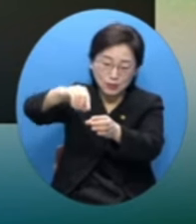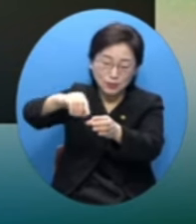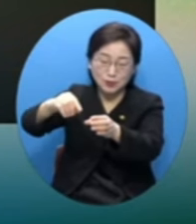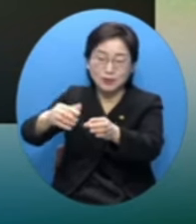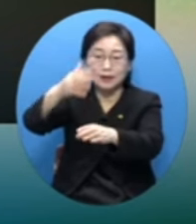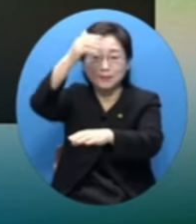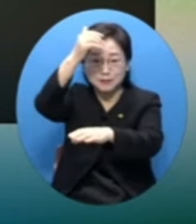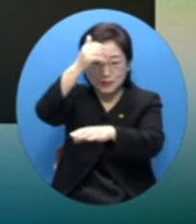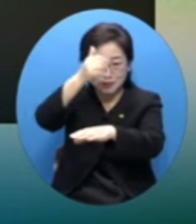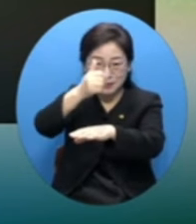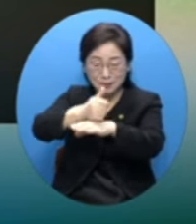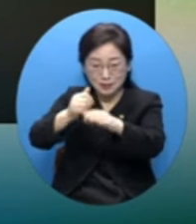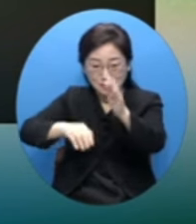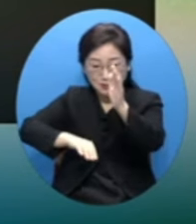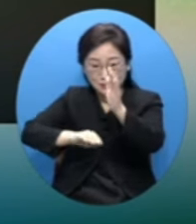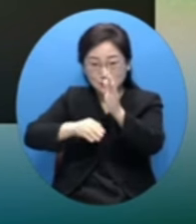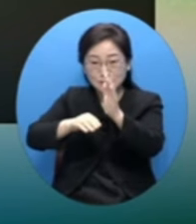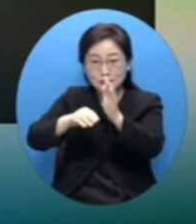마지막에는 이